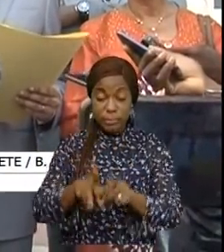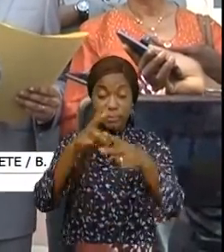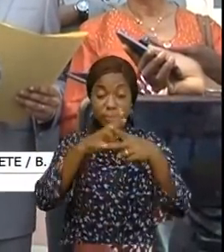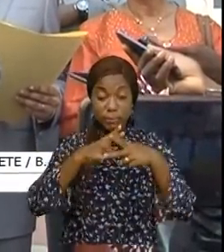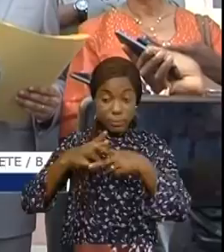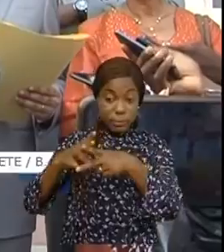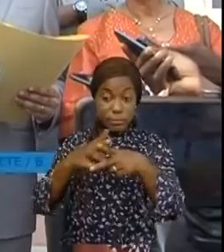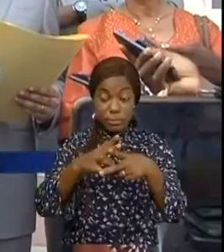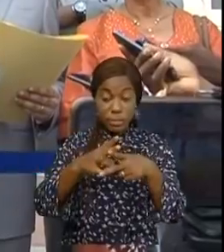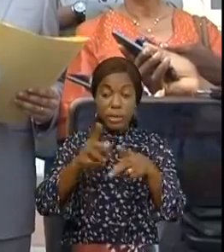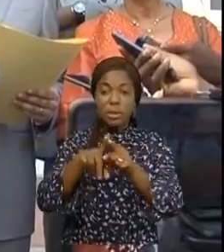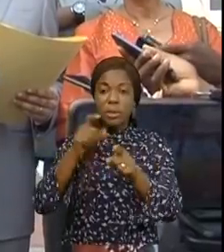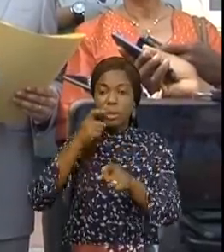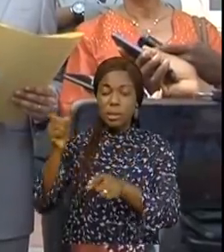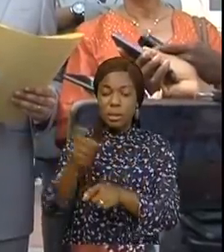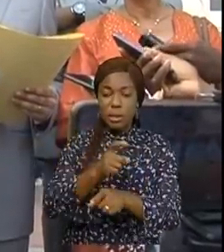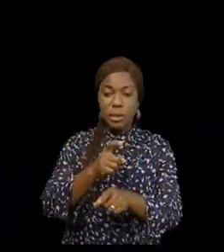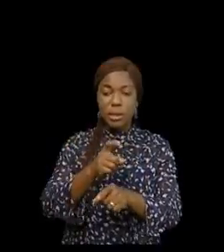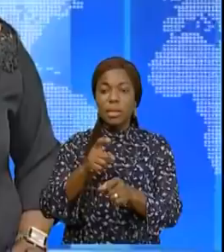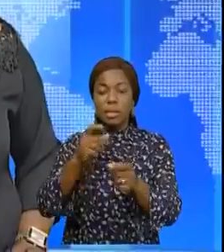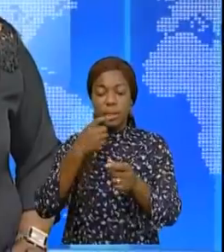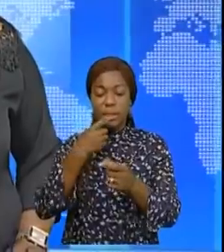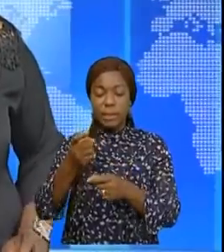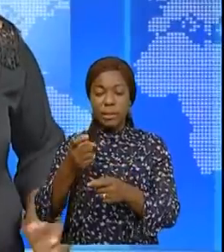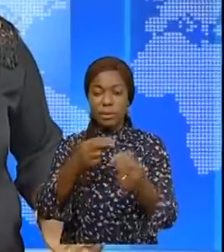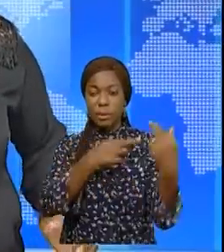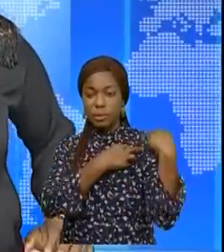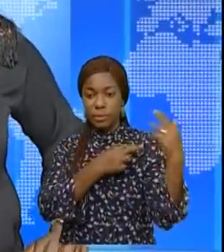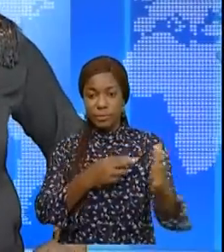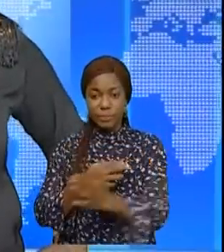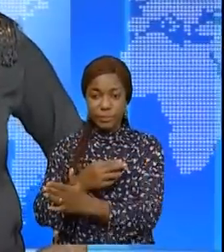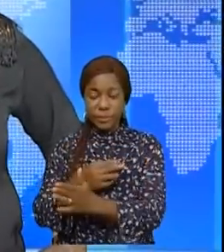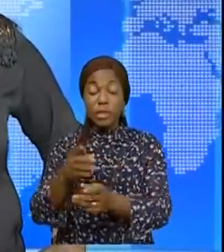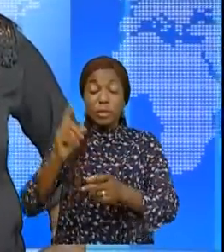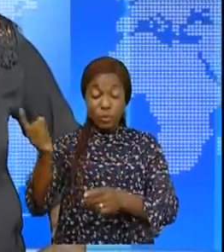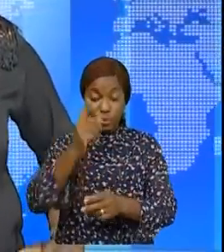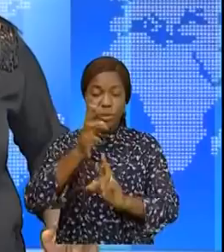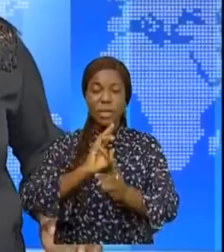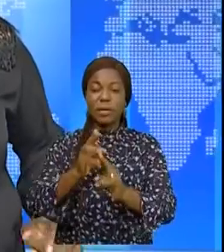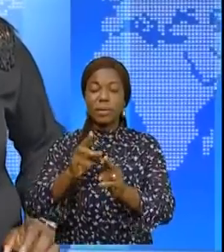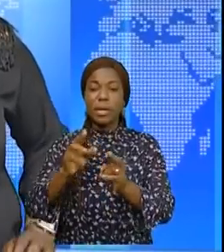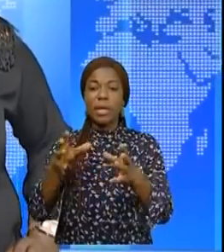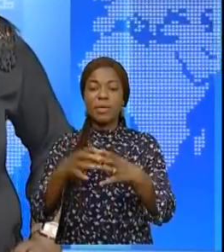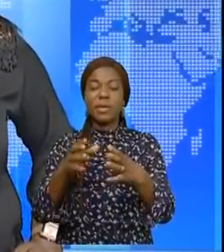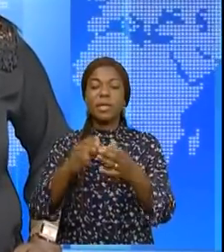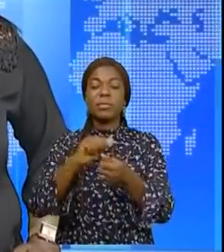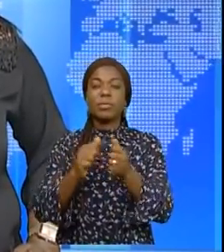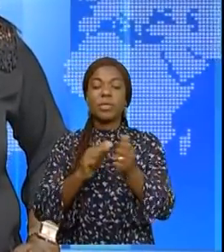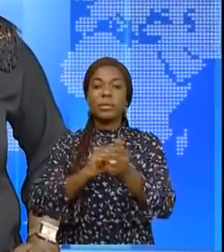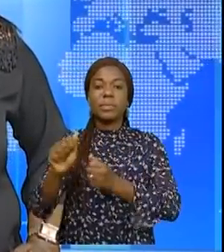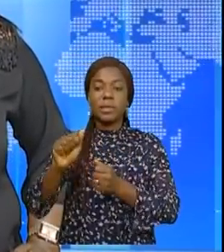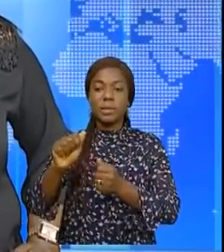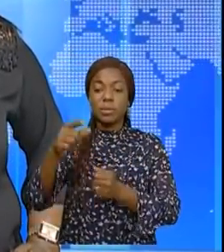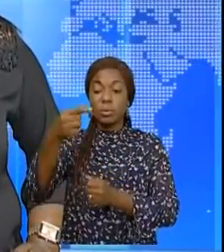préventives recommandées par les autorités compétentes. Et toujours en rapport avec la situation qui se passe à Goma, le député